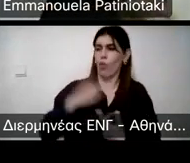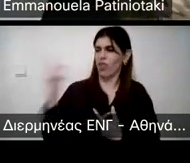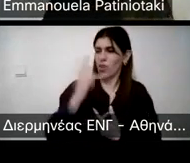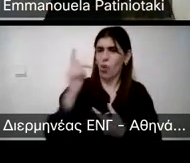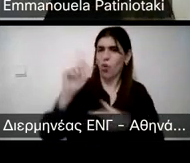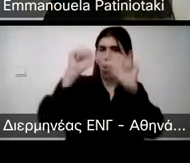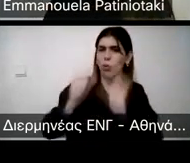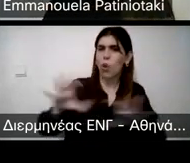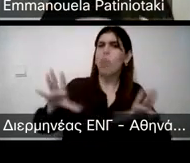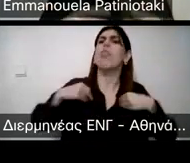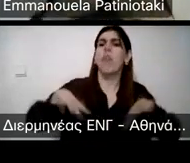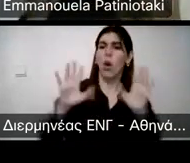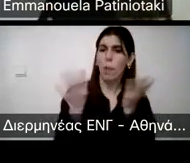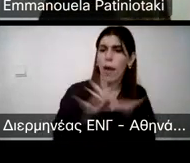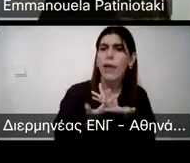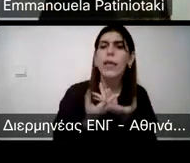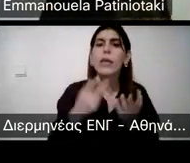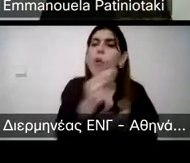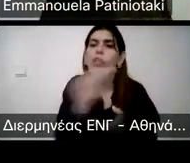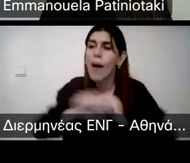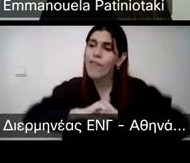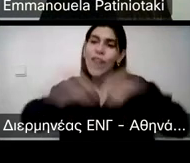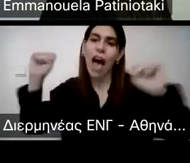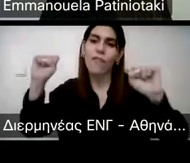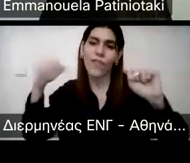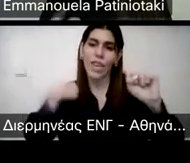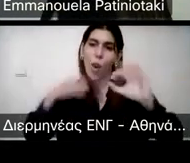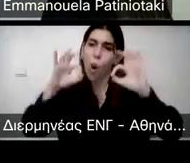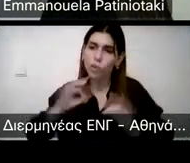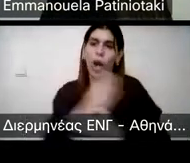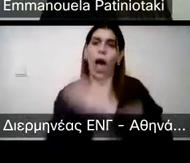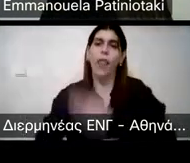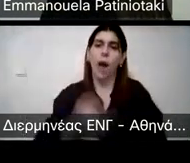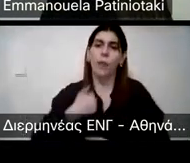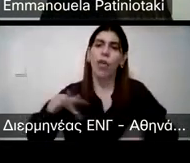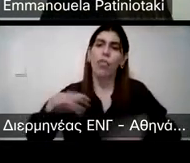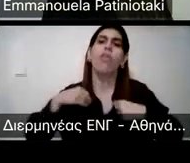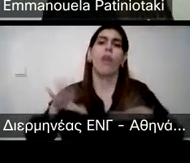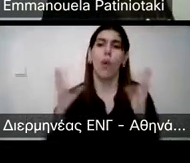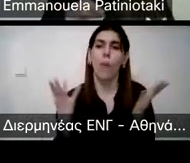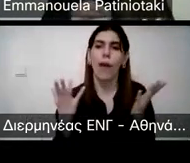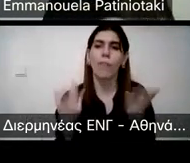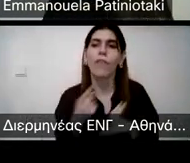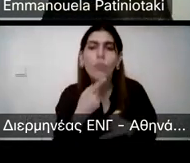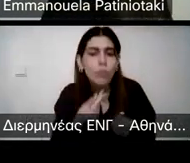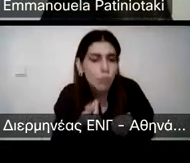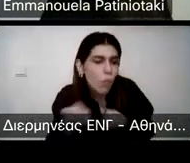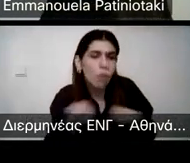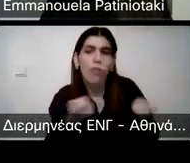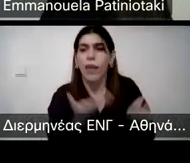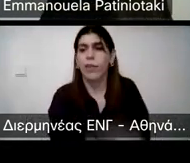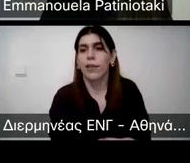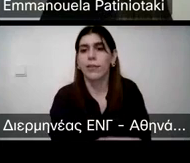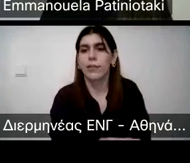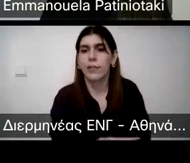να αναφέρεται στη βλάβη. Ωστόσο, υπάρχει μέσα σε ένα κοινωνικό σύνολο. Οπότε, ποια είναι η διαχείριση εκεί? Υπάρχουν ζητήματα με τη